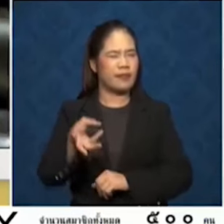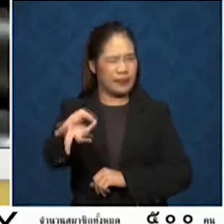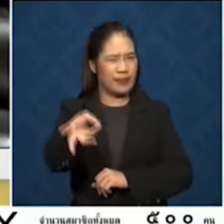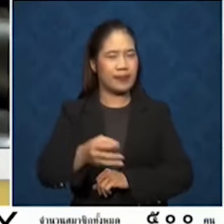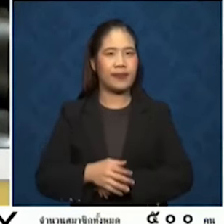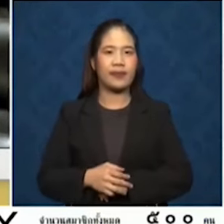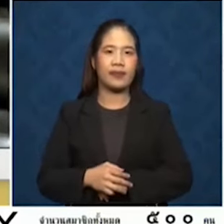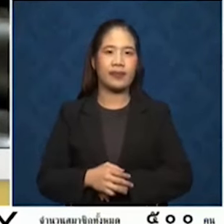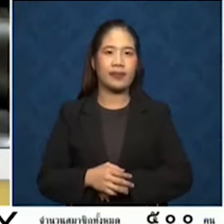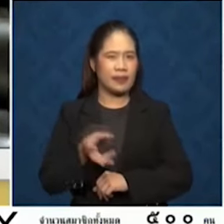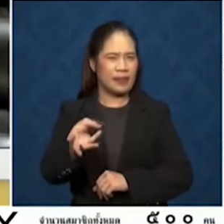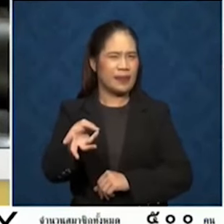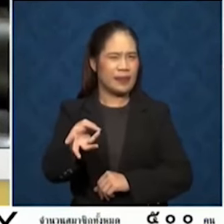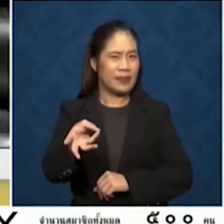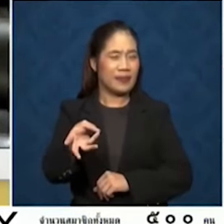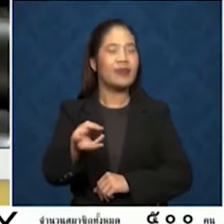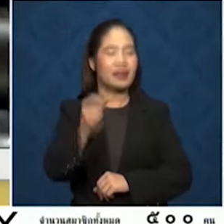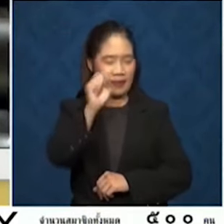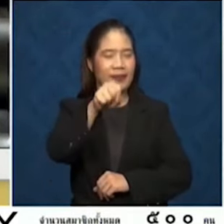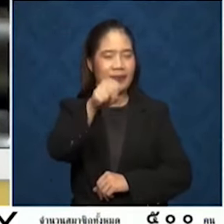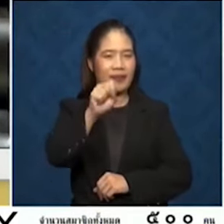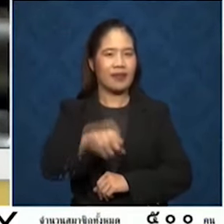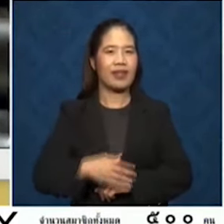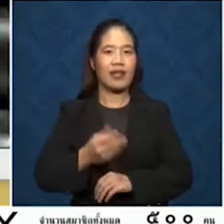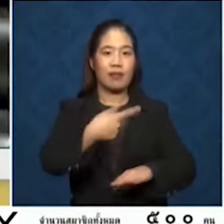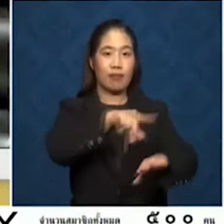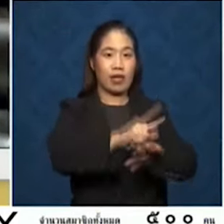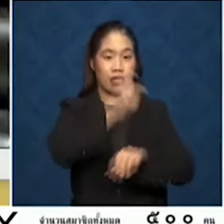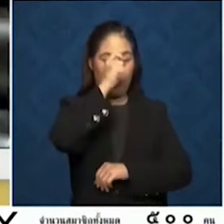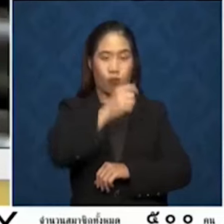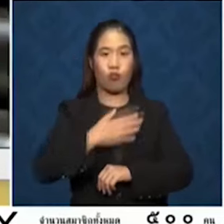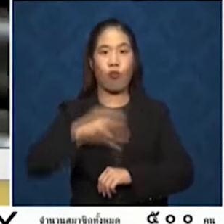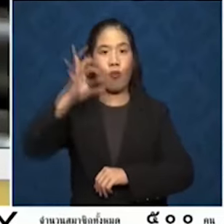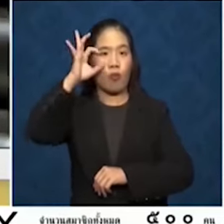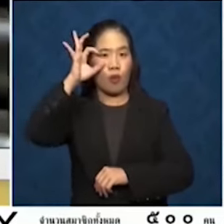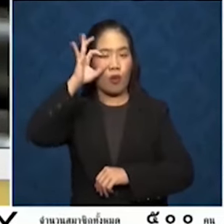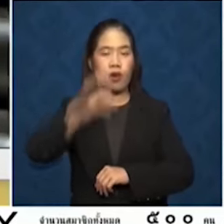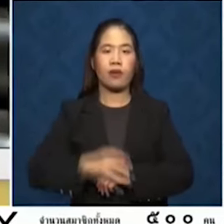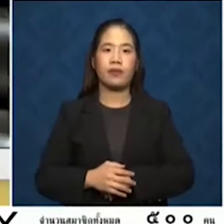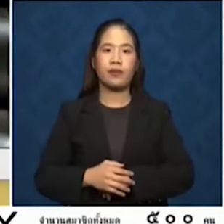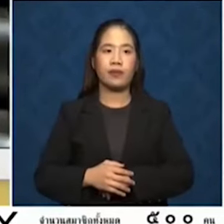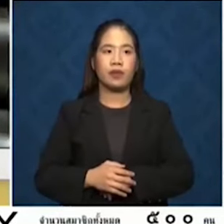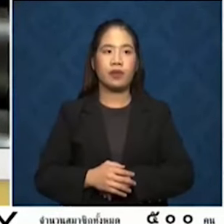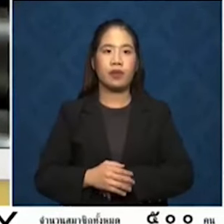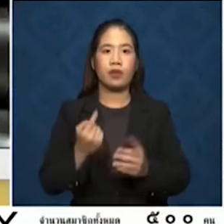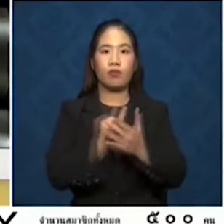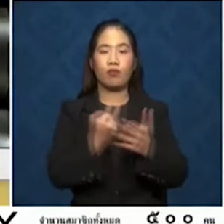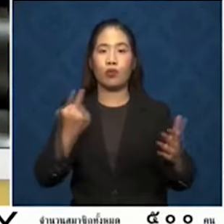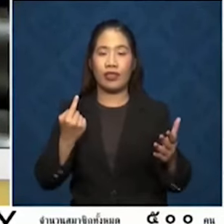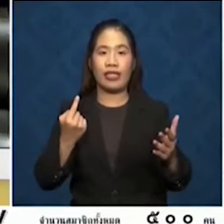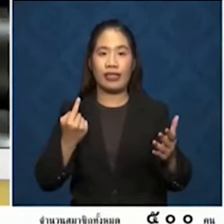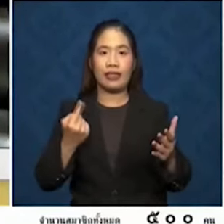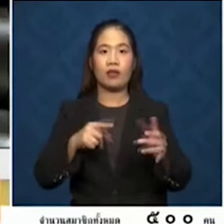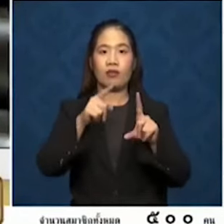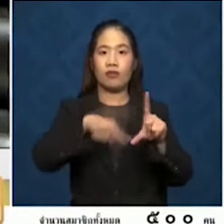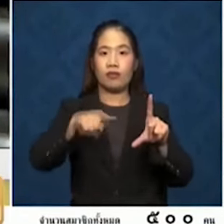ฮะนิดเดียวนิดเดียวนะครับท่านประธานครับท่านประธานที่เคารพครับผมวิโรจลัคนาิสรนะครับผู้เอ่อผู้แทนราษฎรแบบบัญชีรายชื่อนะครับผม